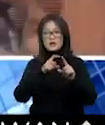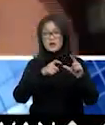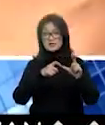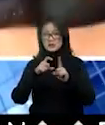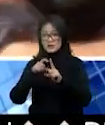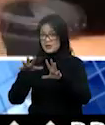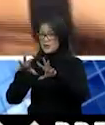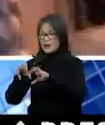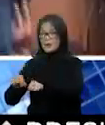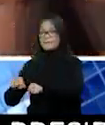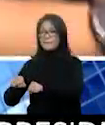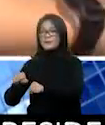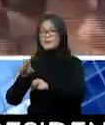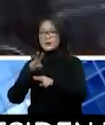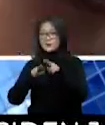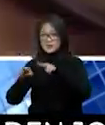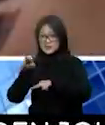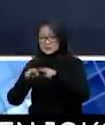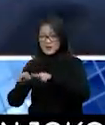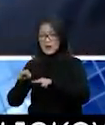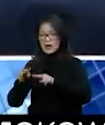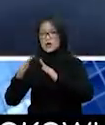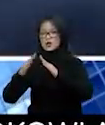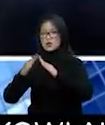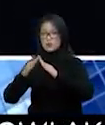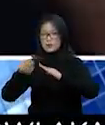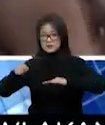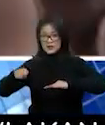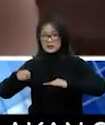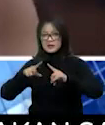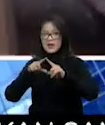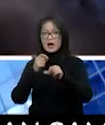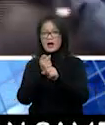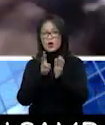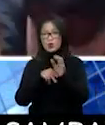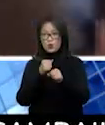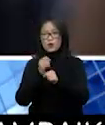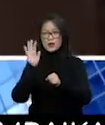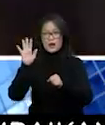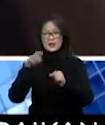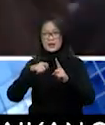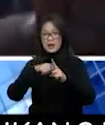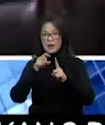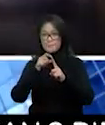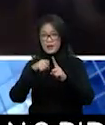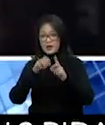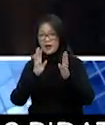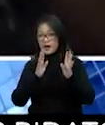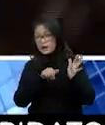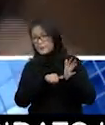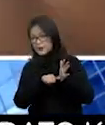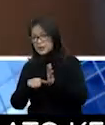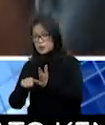ditangkap ataupun diperiksa di Kejaksaan Agung, tentu KPK kemudian akan merespon dan juga kalau sekiranya ada